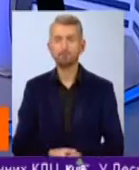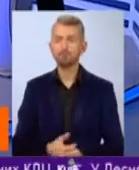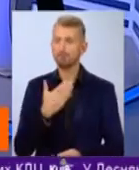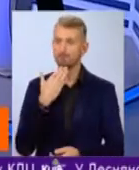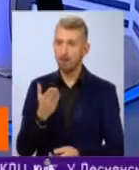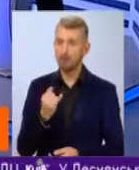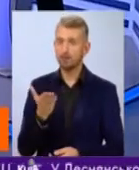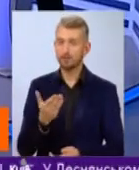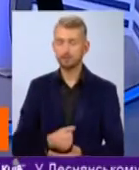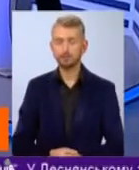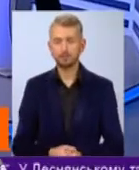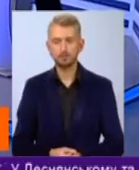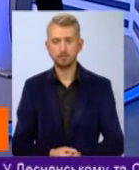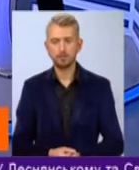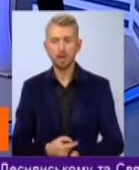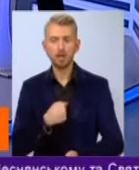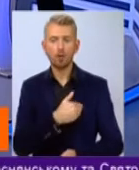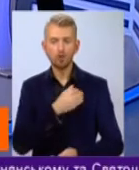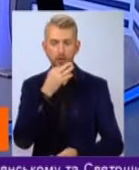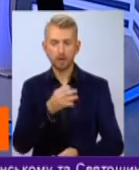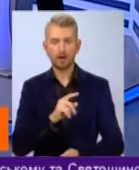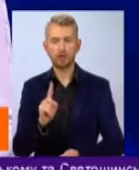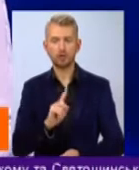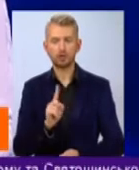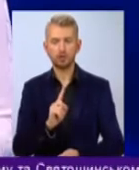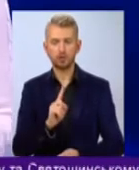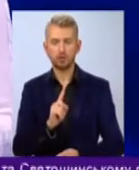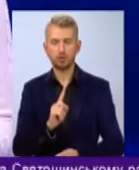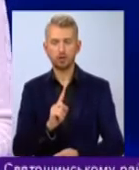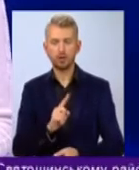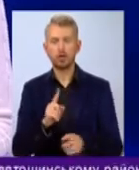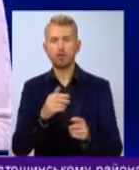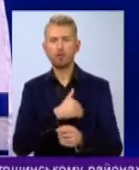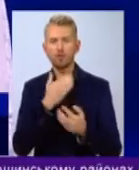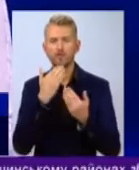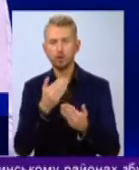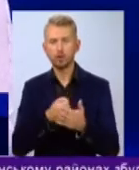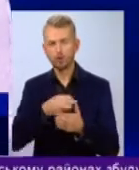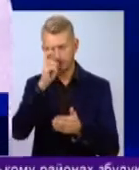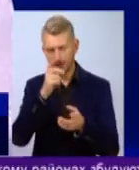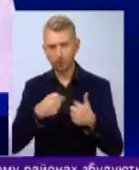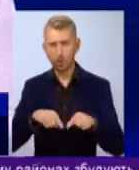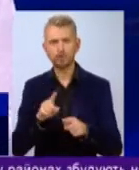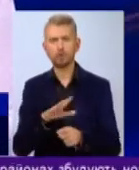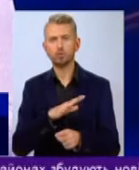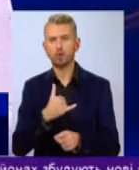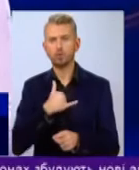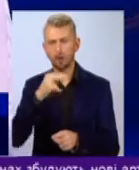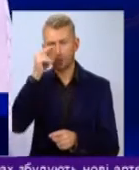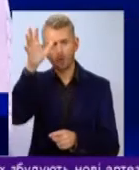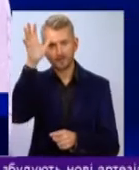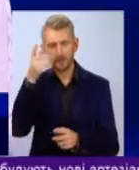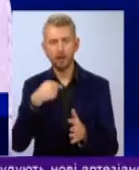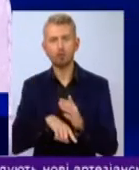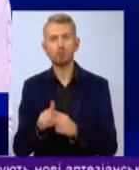і пані Оль. І я хочу сказати, що звернутися також до державних органів, що все ж таки була в нас освіта, тому